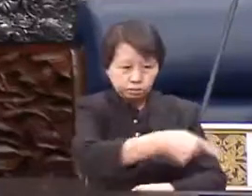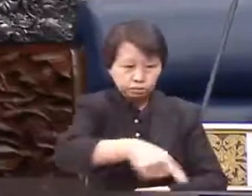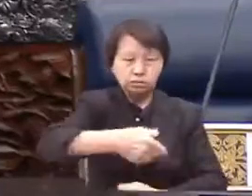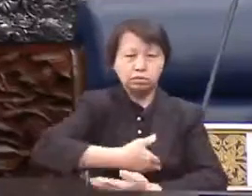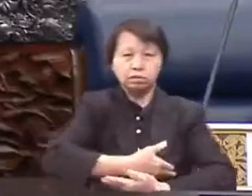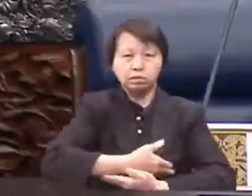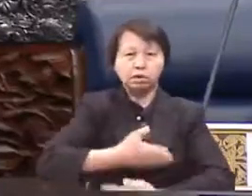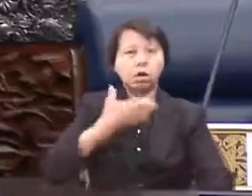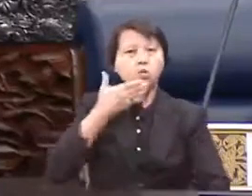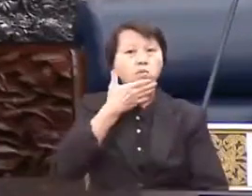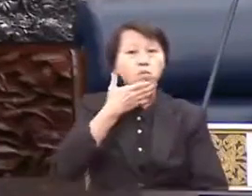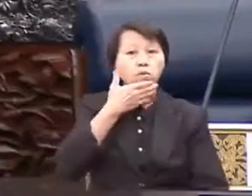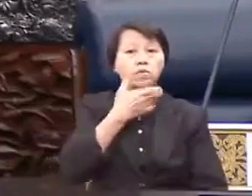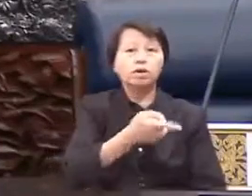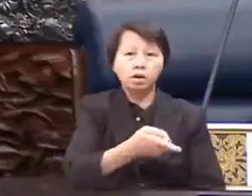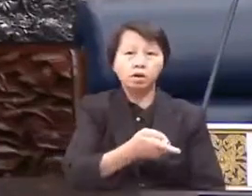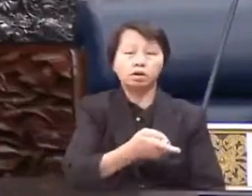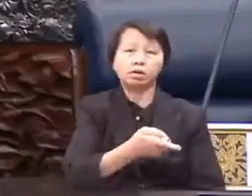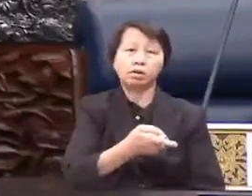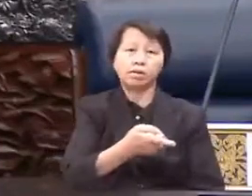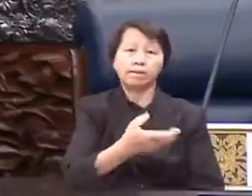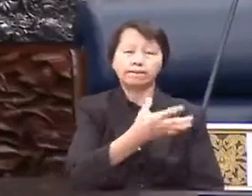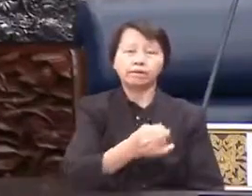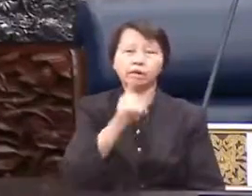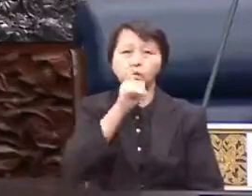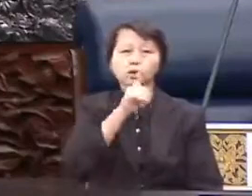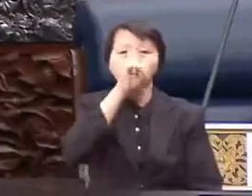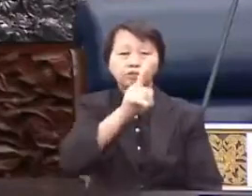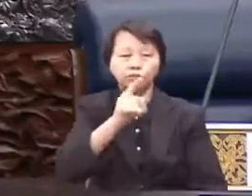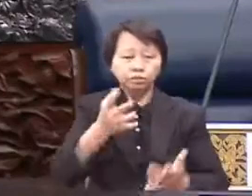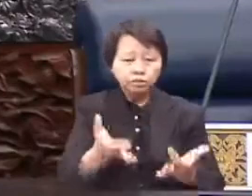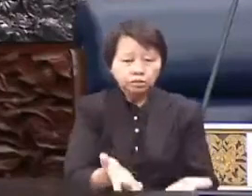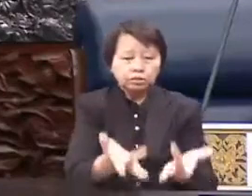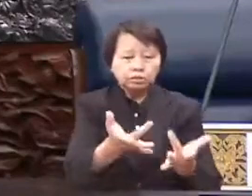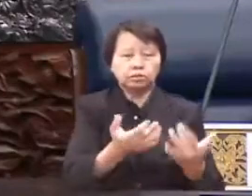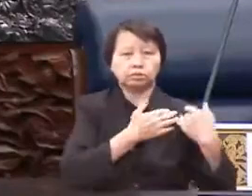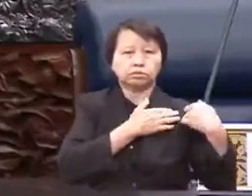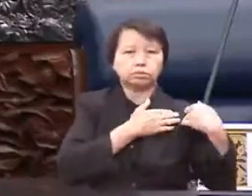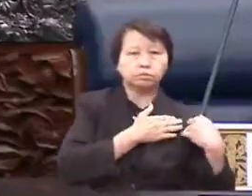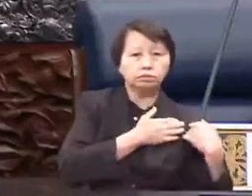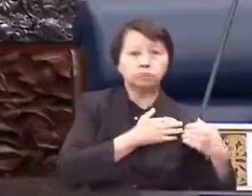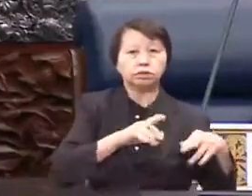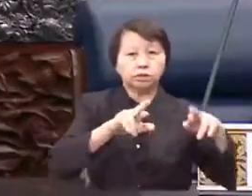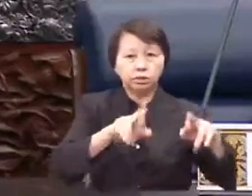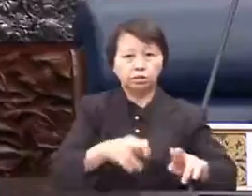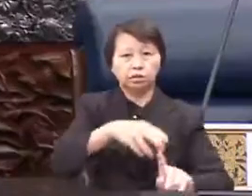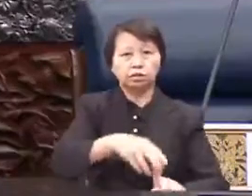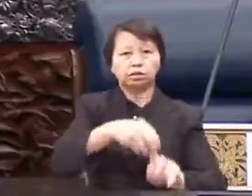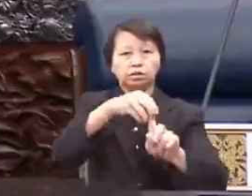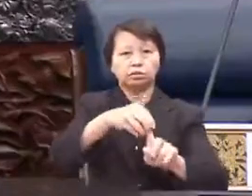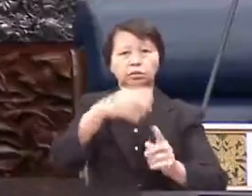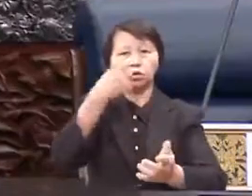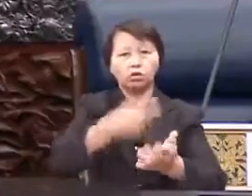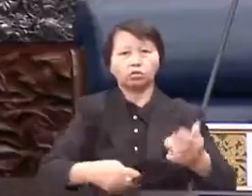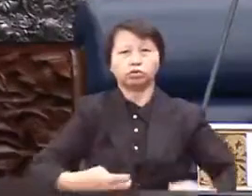muda dan sepatunya meringankan bebanan rakyat terutamanya